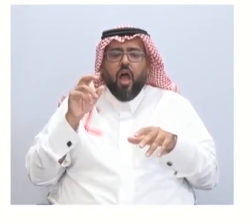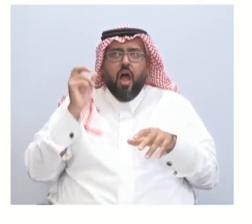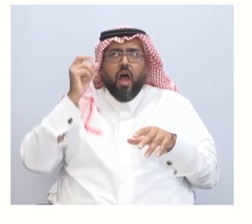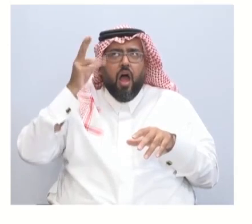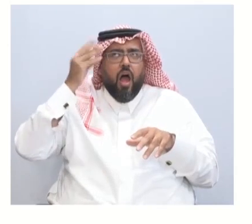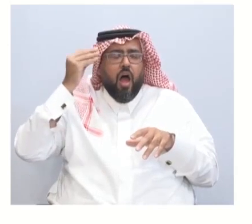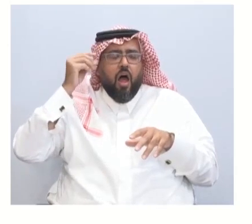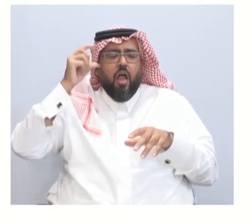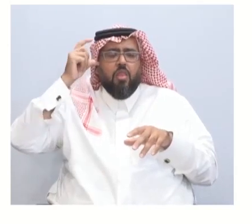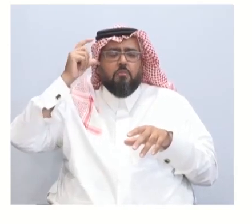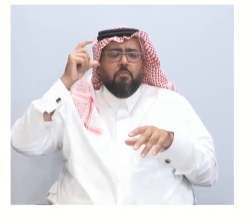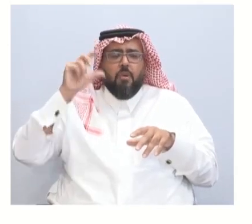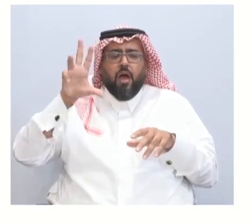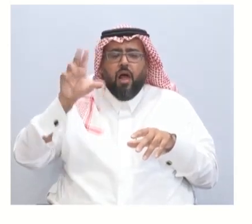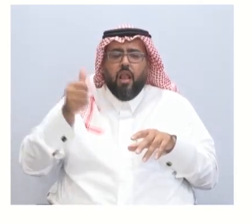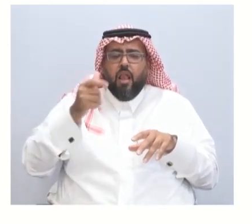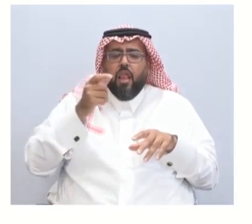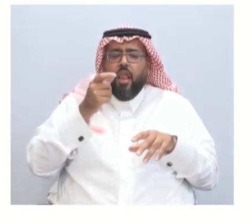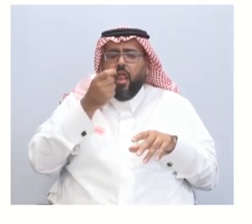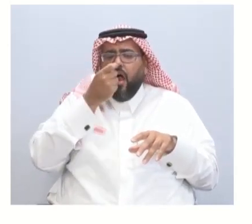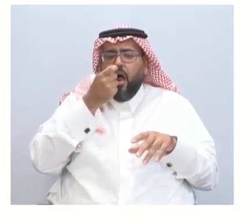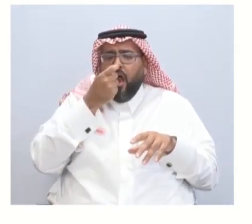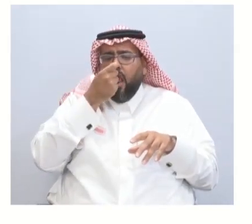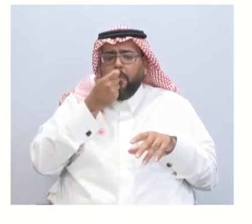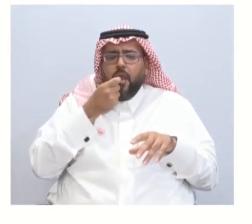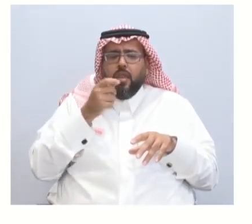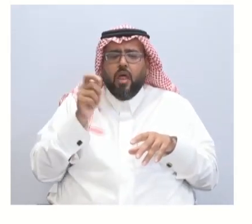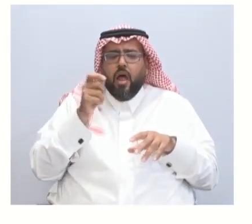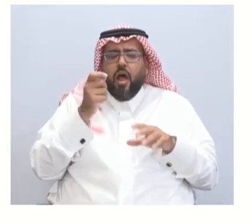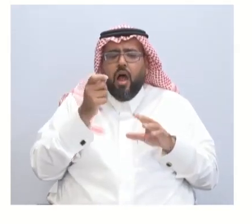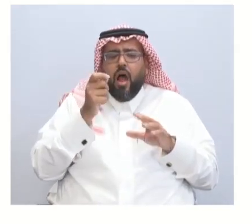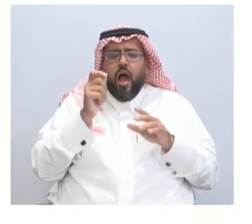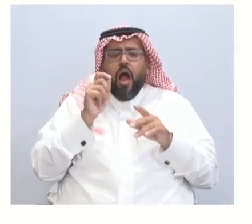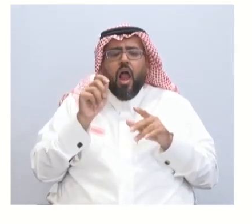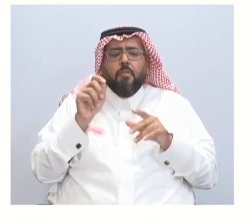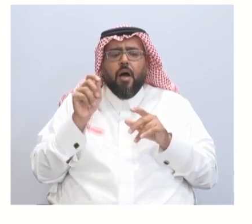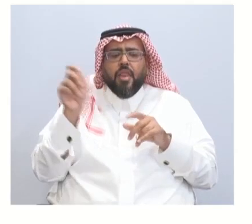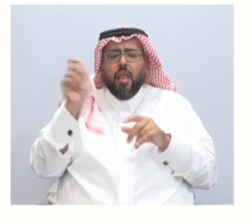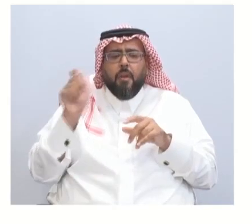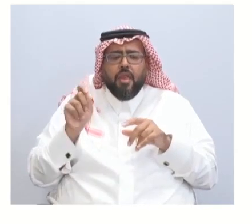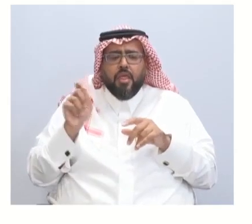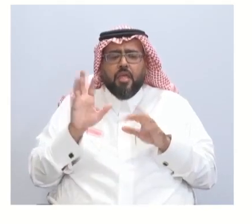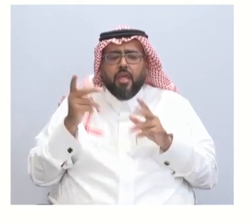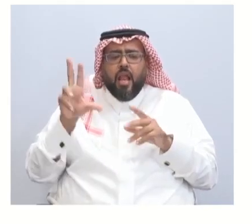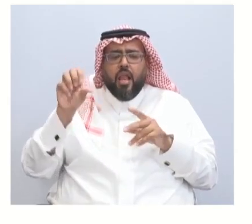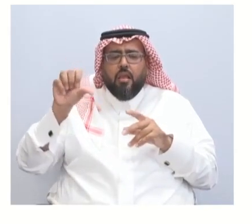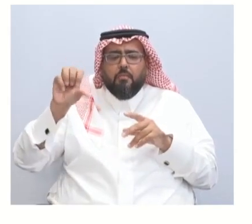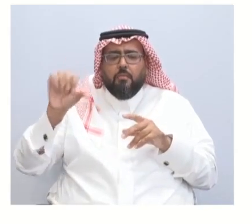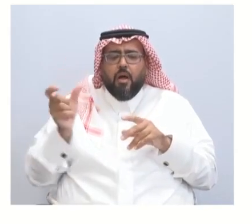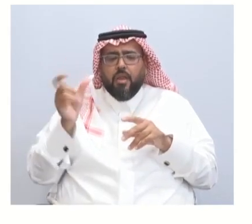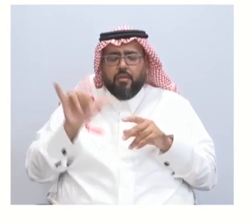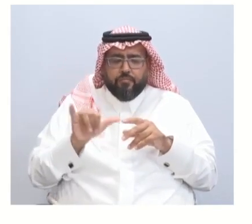فاجنر في فرضيته العلميه التي قدمها عام 1912 الى اوساط العلميه